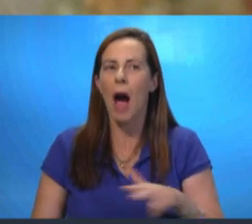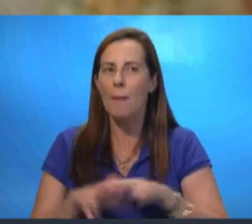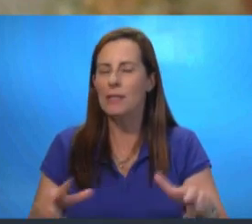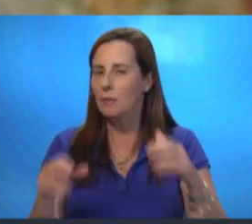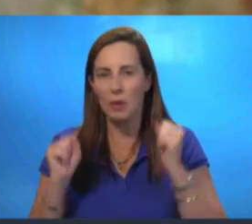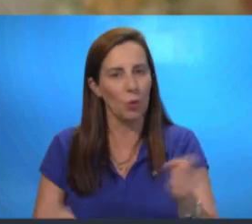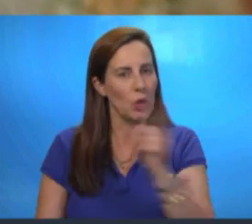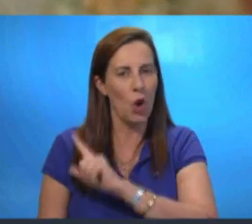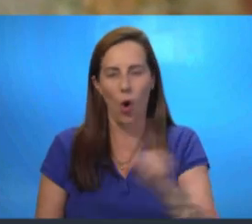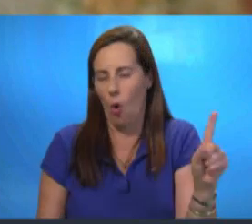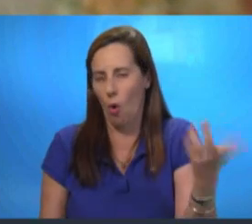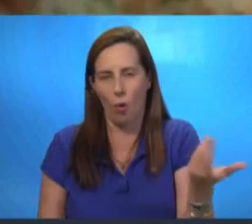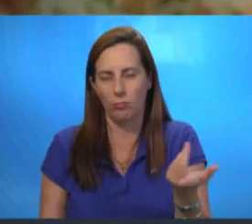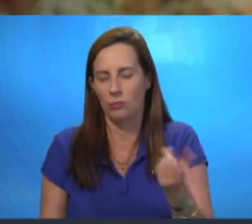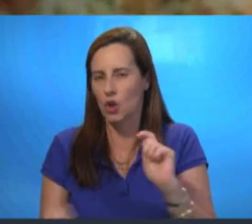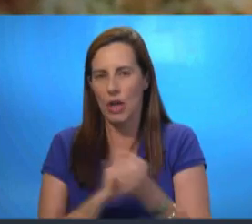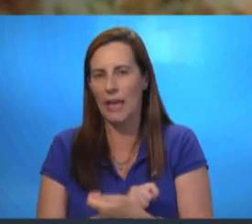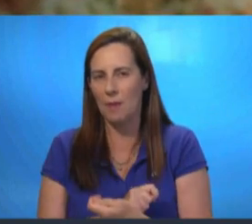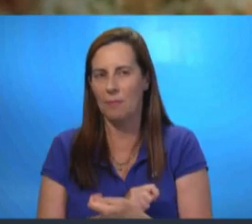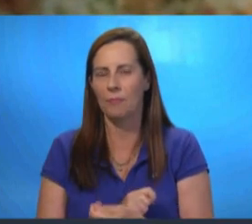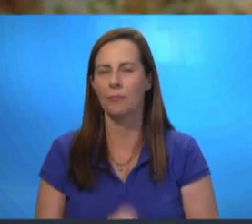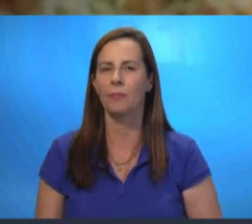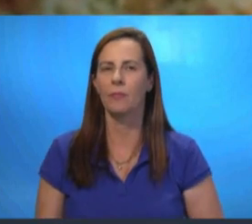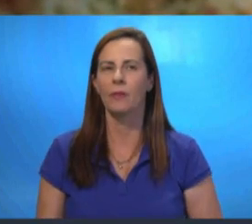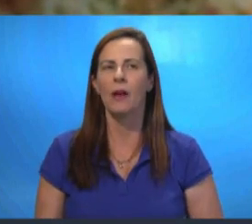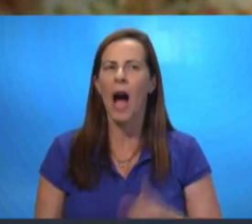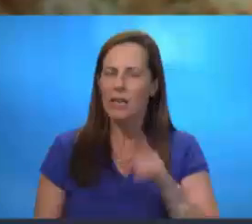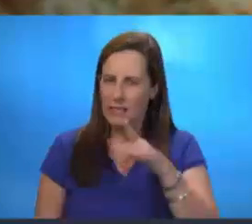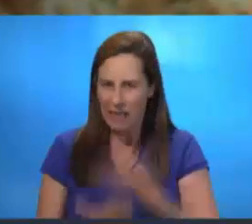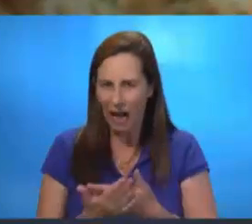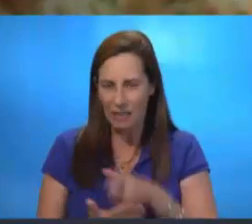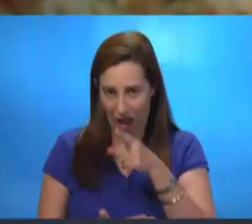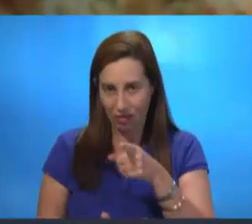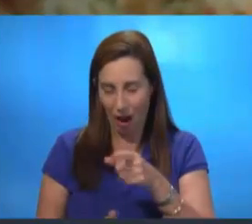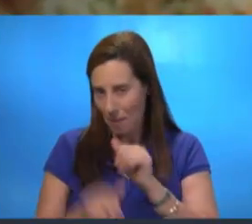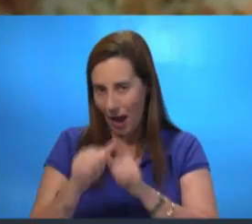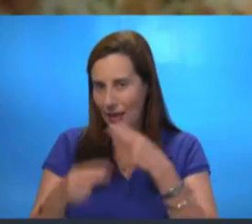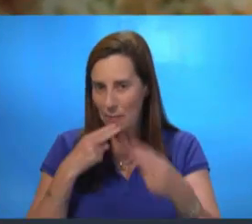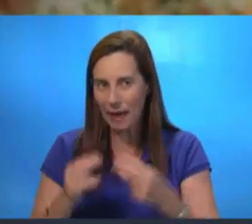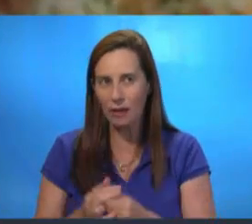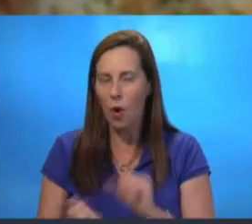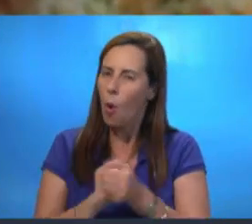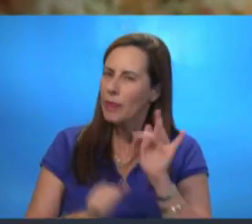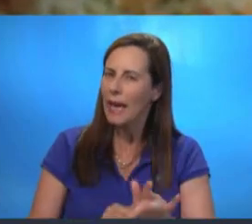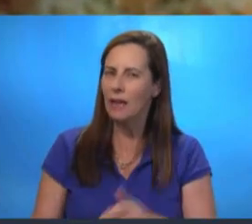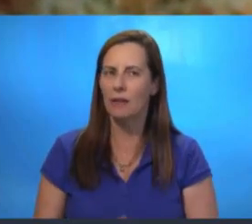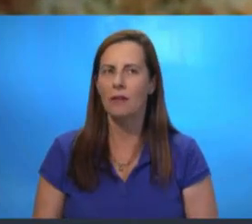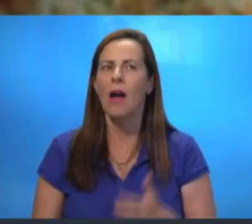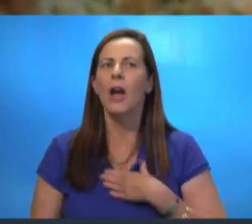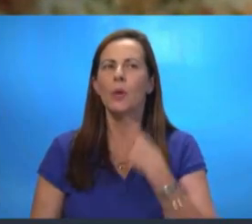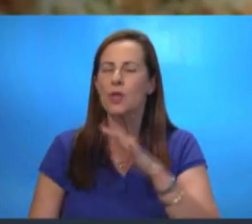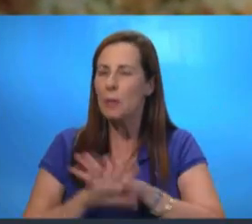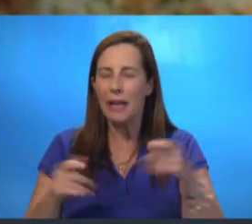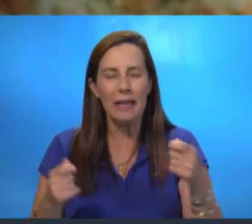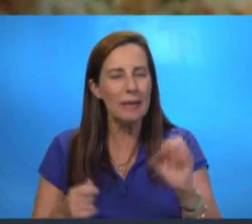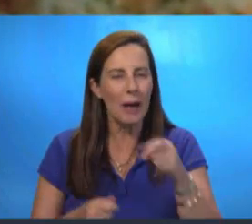הביטחוני לא ישתנה. אז תכלס, אתה בעד תג מחיר או נגד? אני אומר שבלי קשר